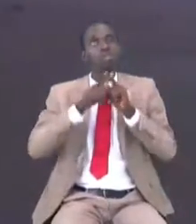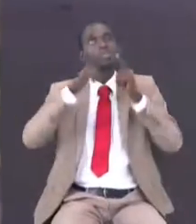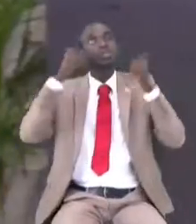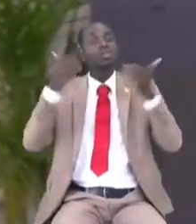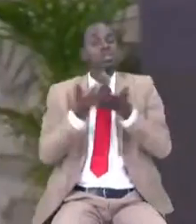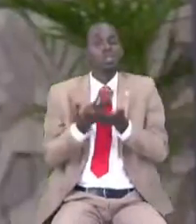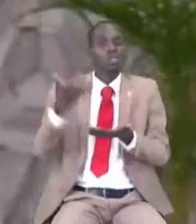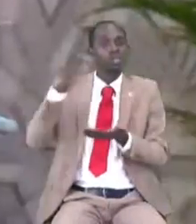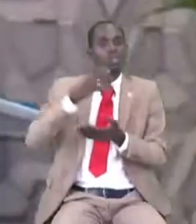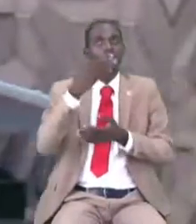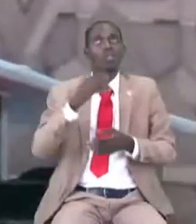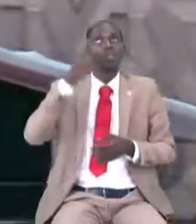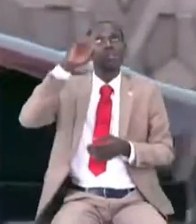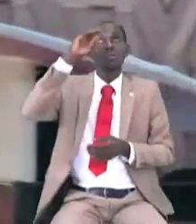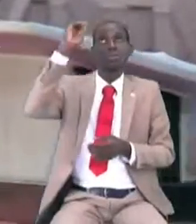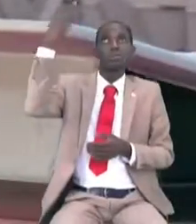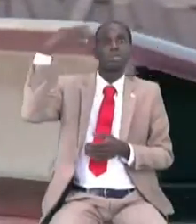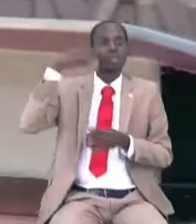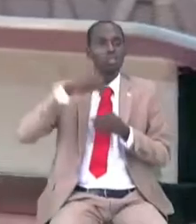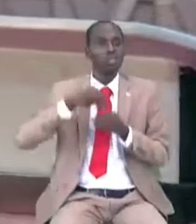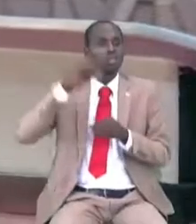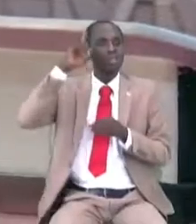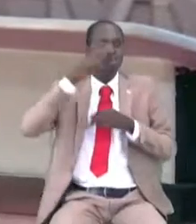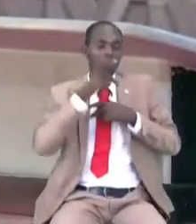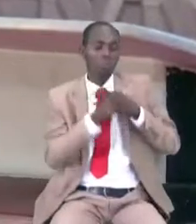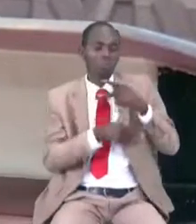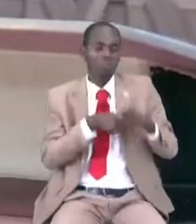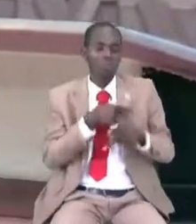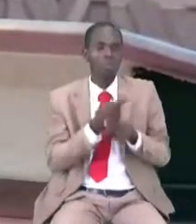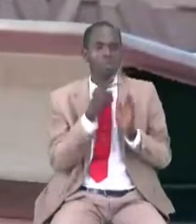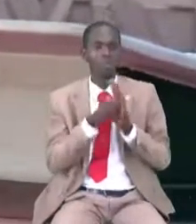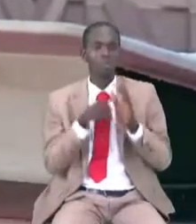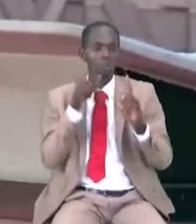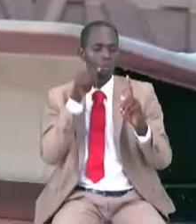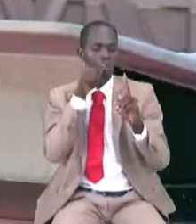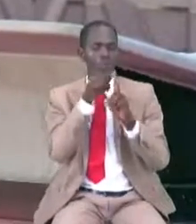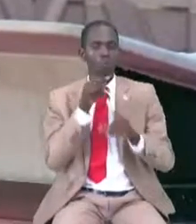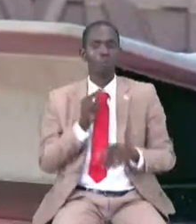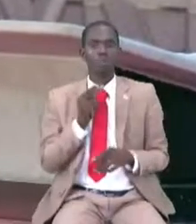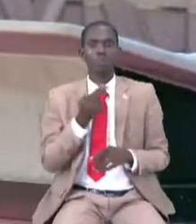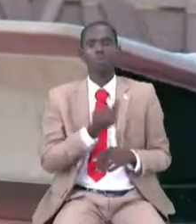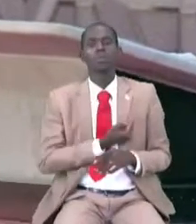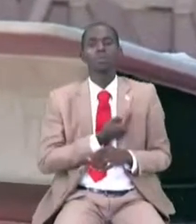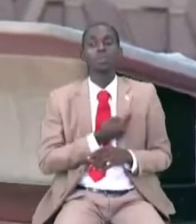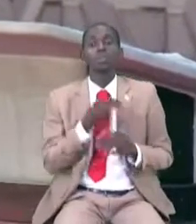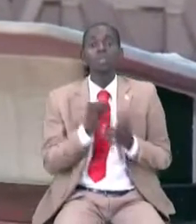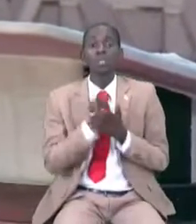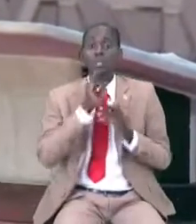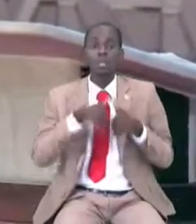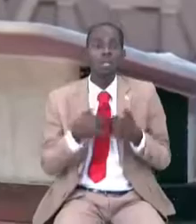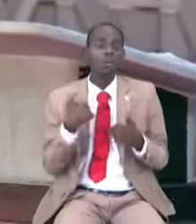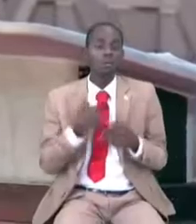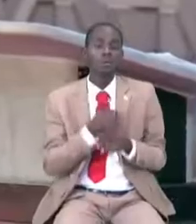en Jésus-Christ. C'est ainsi que nous sommes sauvés parce que nous sommes gardés par la douceur de Christ, par